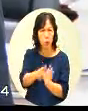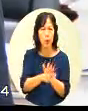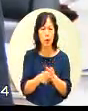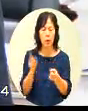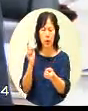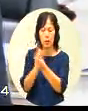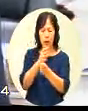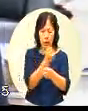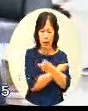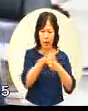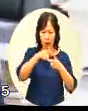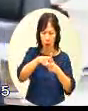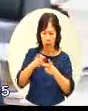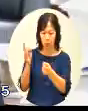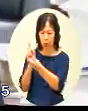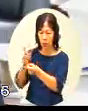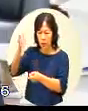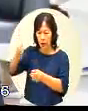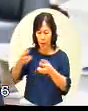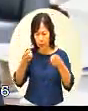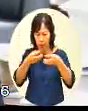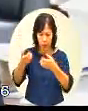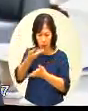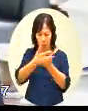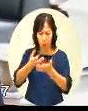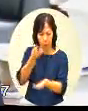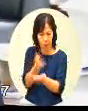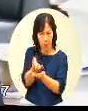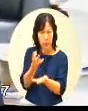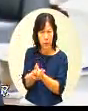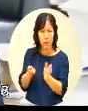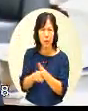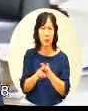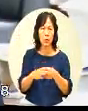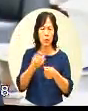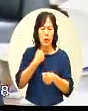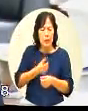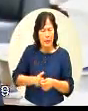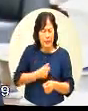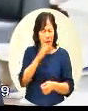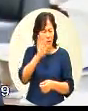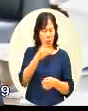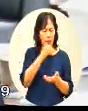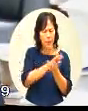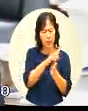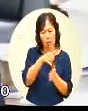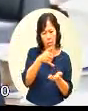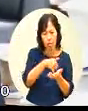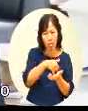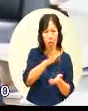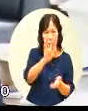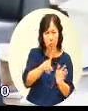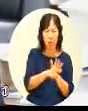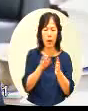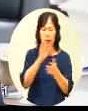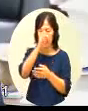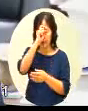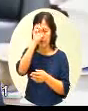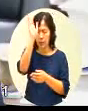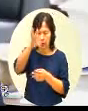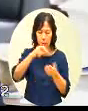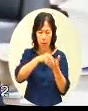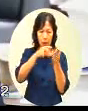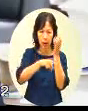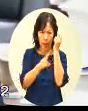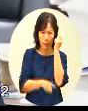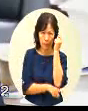者在做这样的赔偿谈判的过程当中，往往都居于类似，所以我们希望说这个修法之后能够给劳